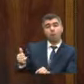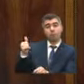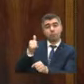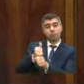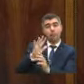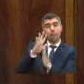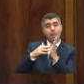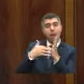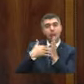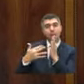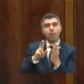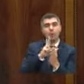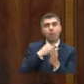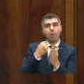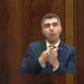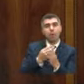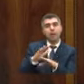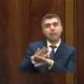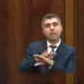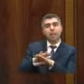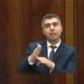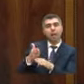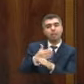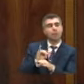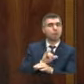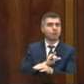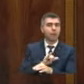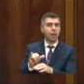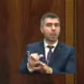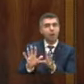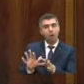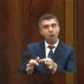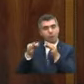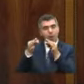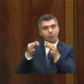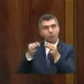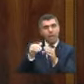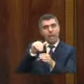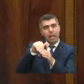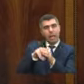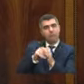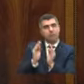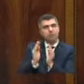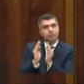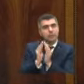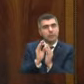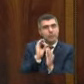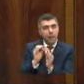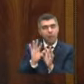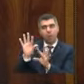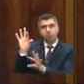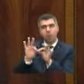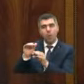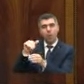في سياق أزمة سياسية غير مسبوقة كان من نتائجها أغلبية قسرية، وبين ذلك